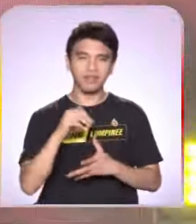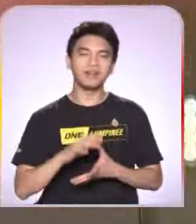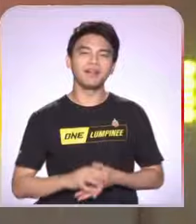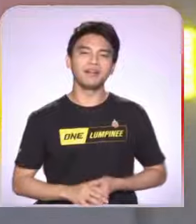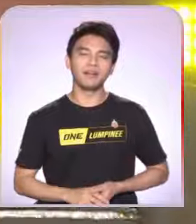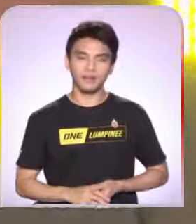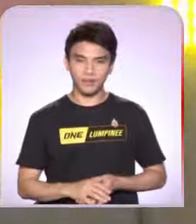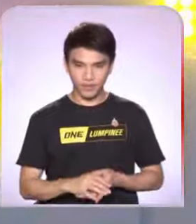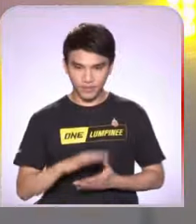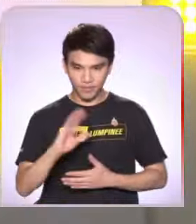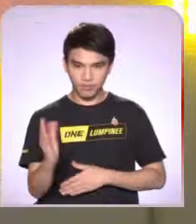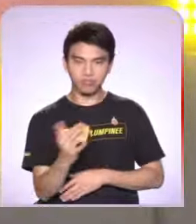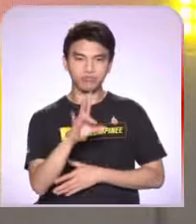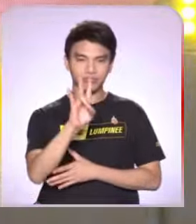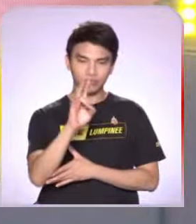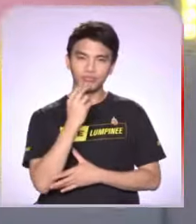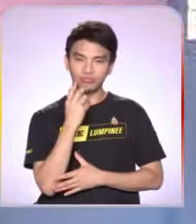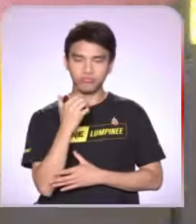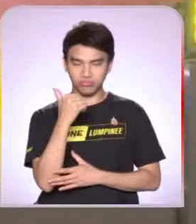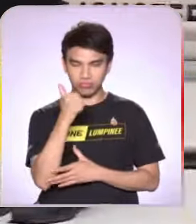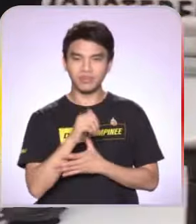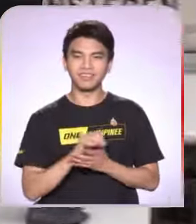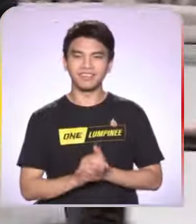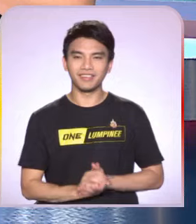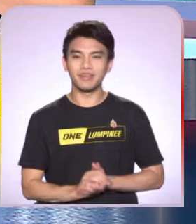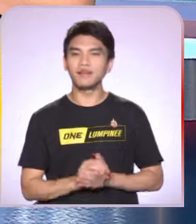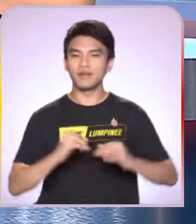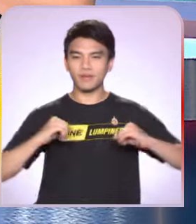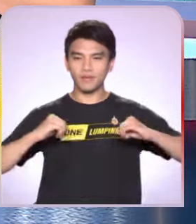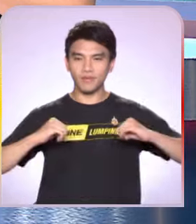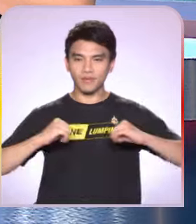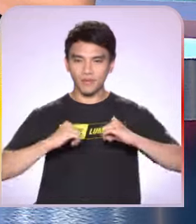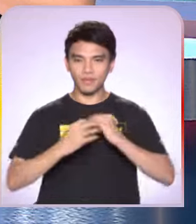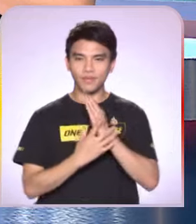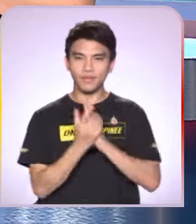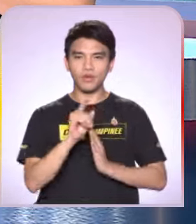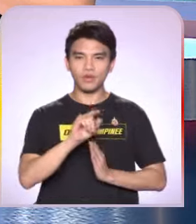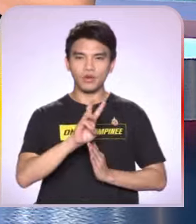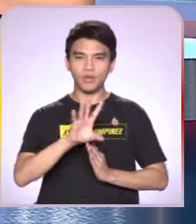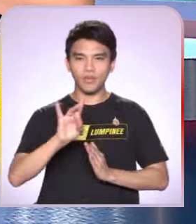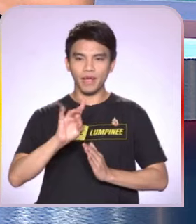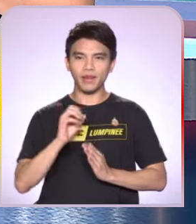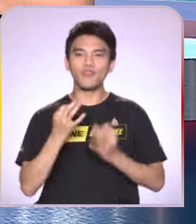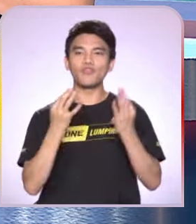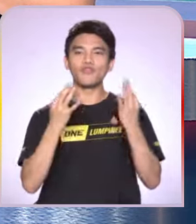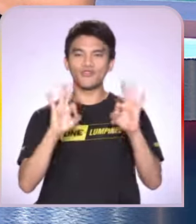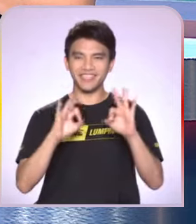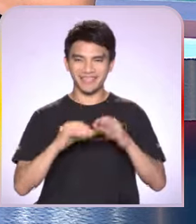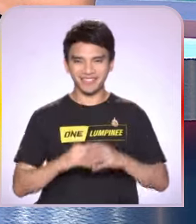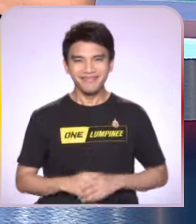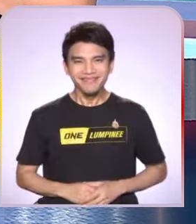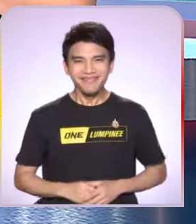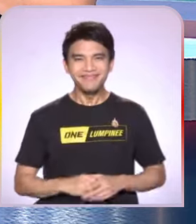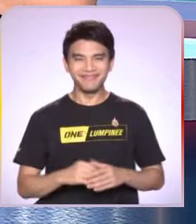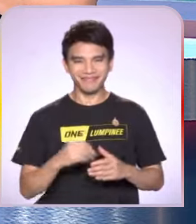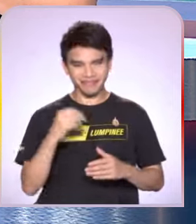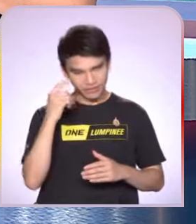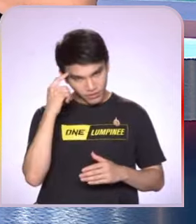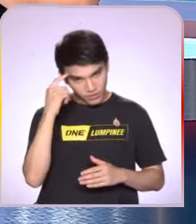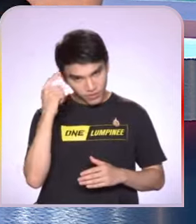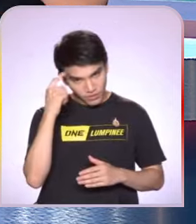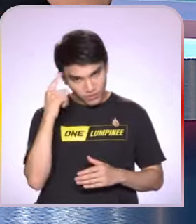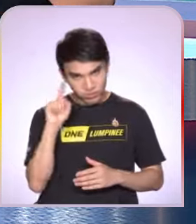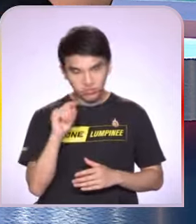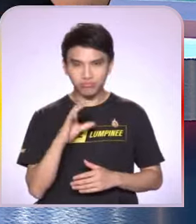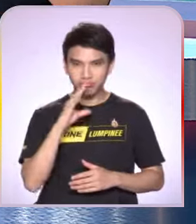นไลน์นะคะตั้งแต่7โมงเช้าเลยอันนี้วัน168ดูฟรีนะไม่ต้องจ่ายเงินใดๆนะหลายคน ที่สังเกตไ